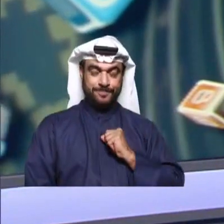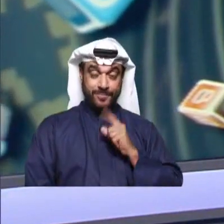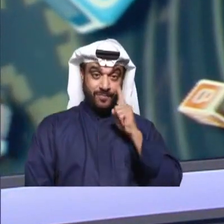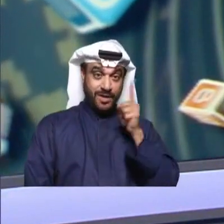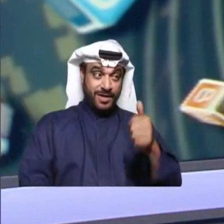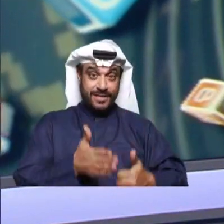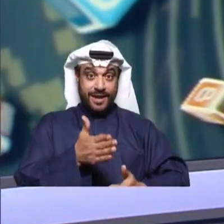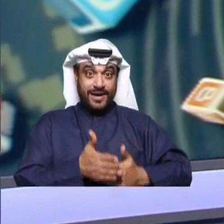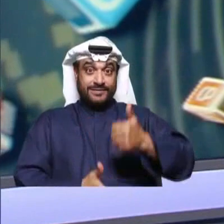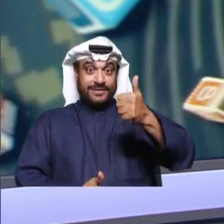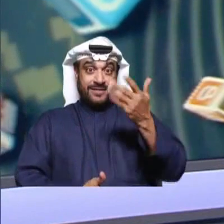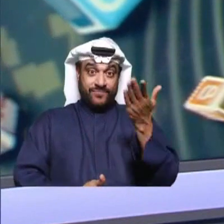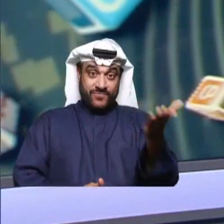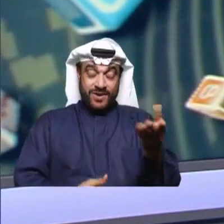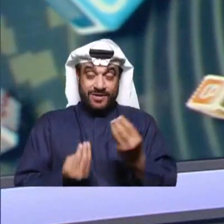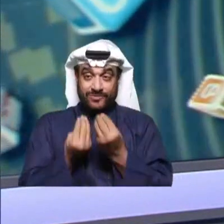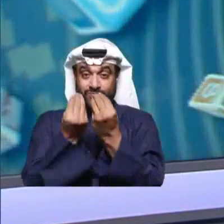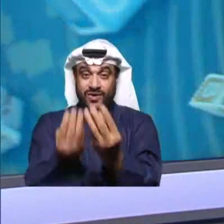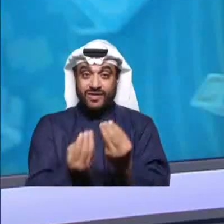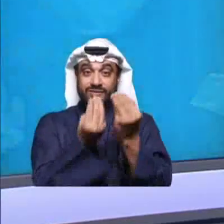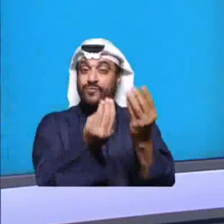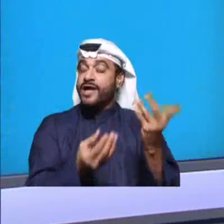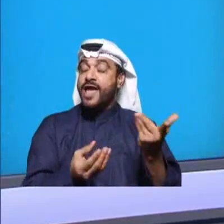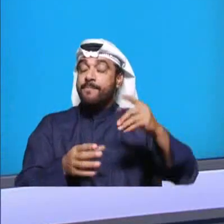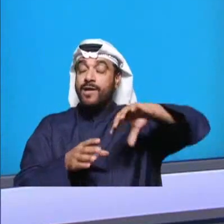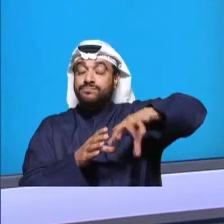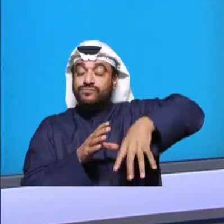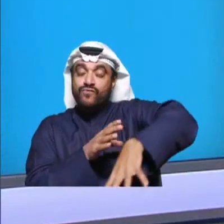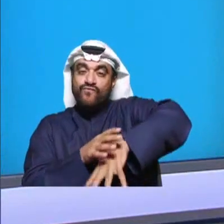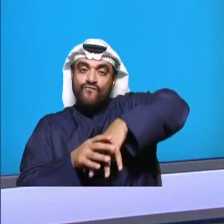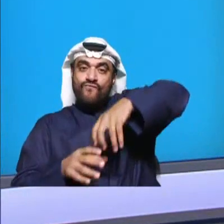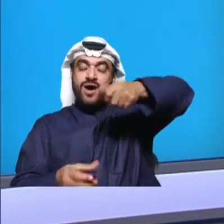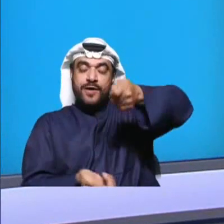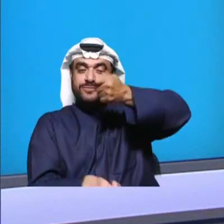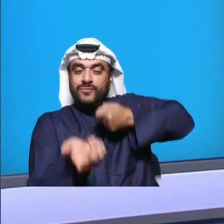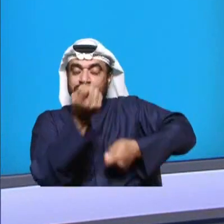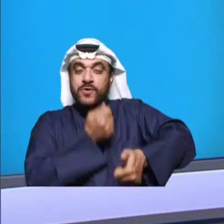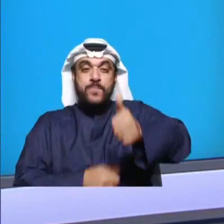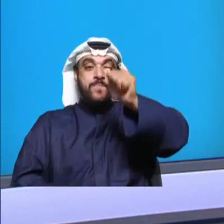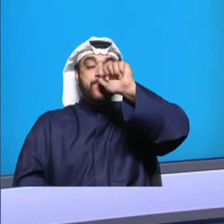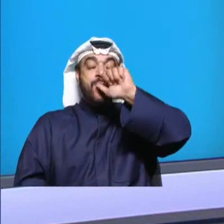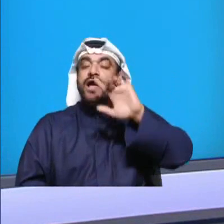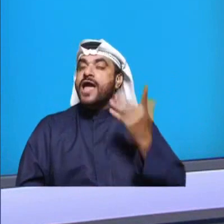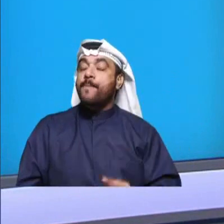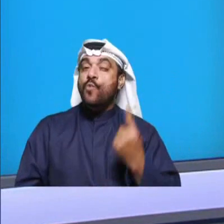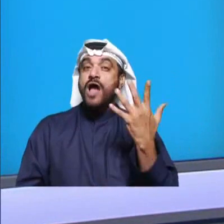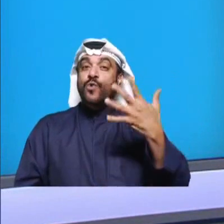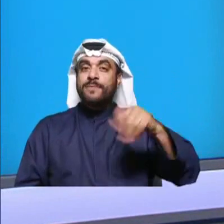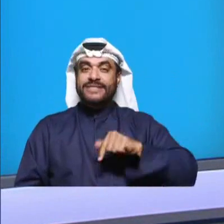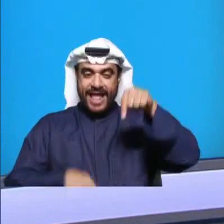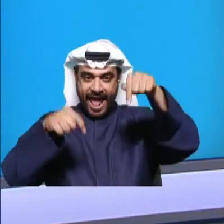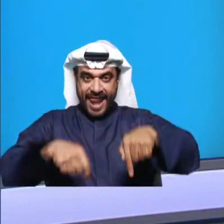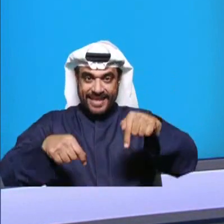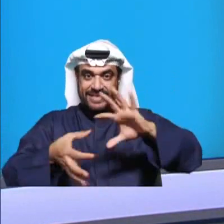نجاح حملة تخيل واحد وتوفيرها 51 بئرا ارتوازيا استفاد منها نحو 100,000 إفريقي، تستعد جمعية